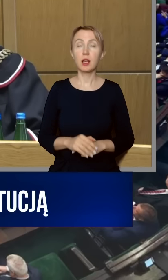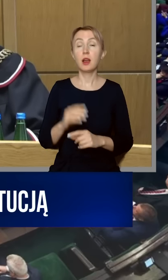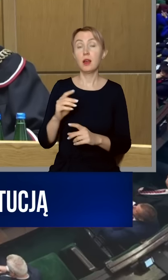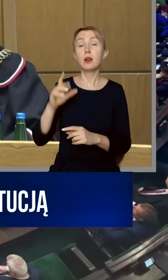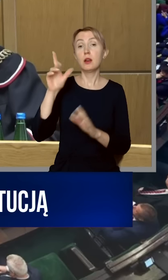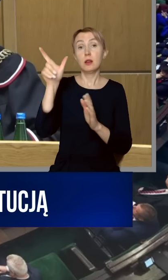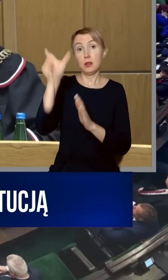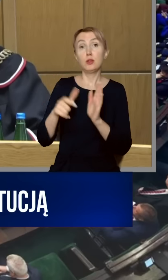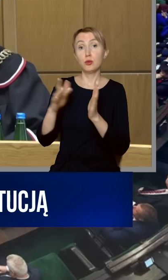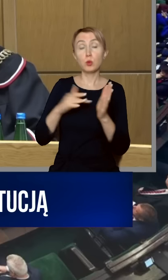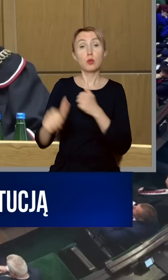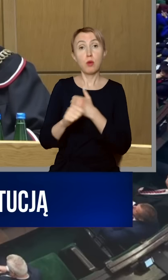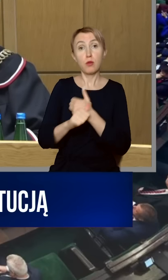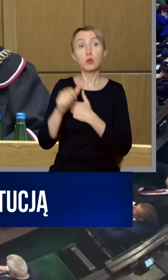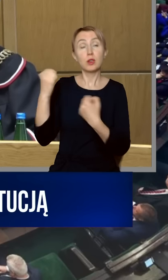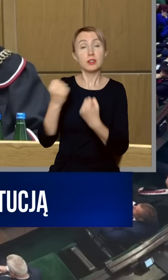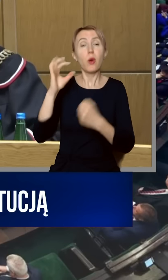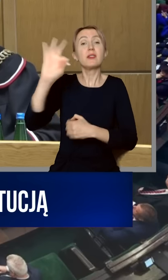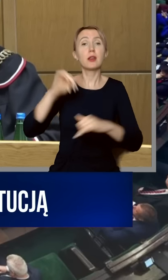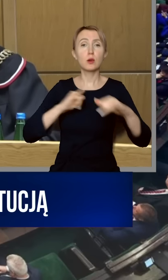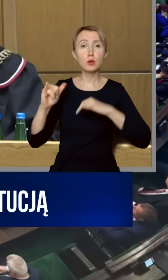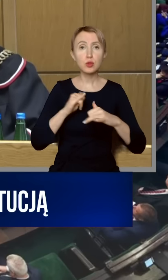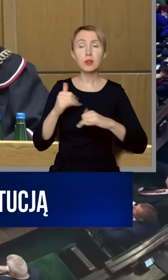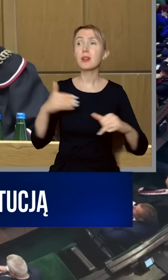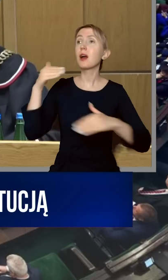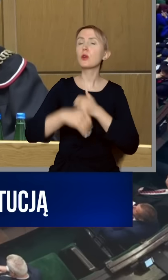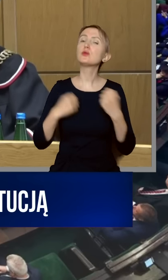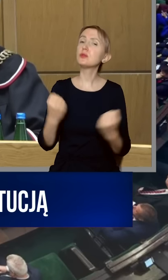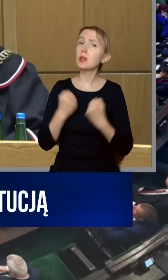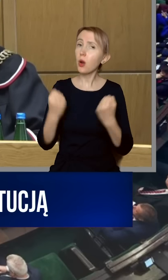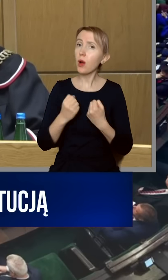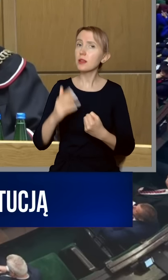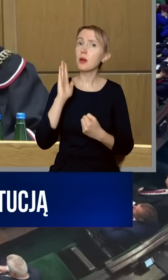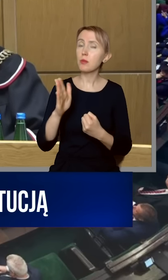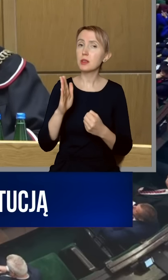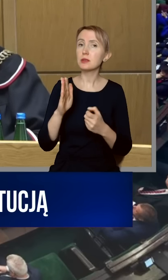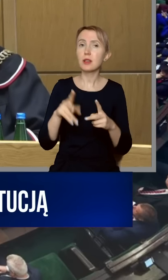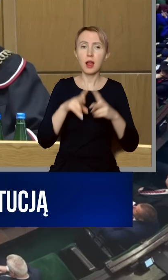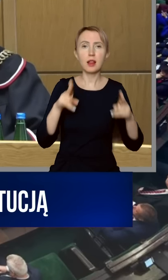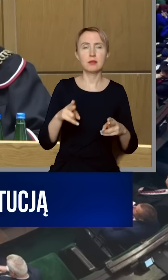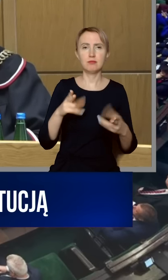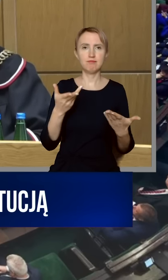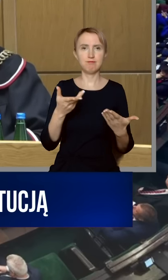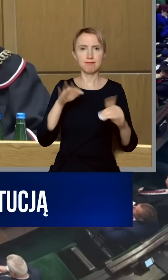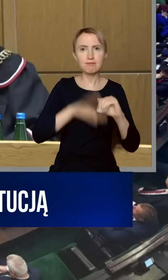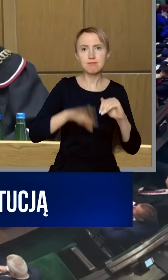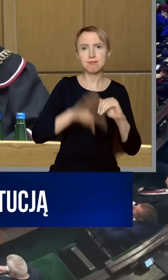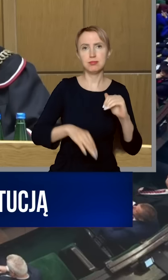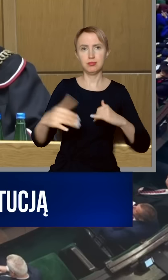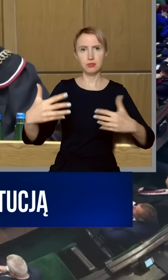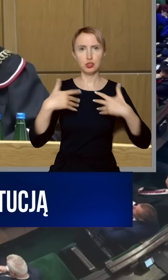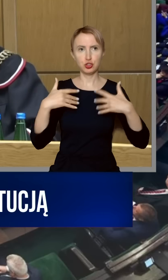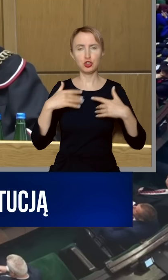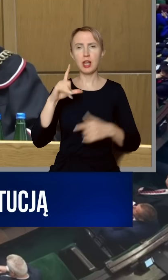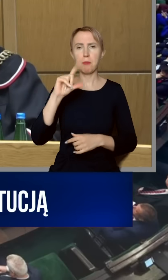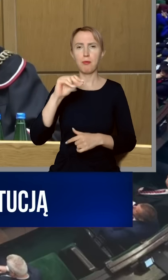końcu działania rządu Tuska to są działania, które sprowadzą nas do ery trybalnej, czy do życia plemiennego,